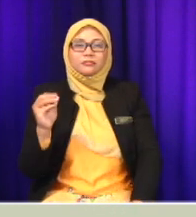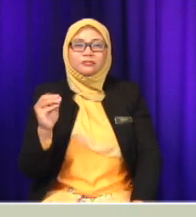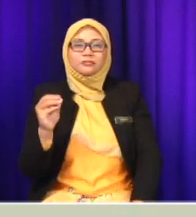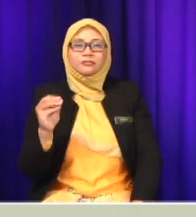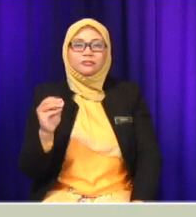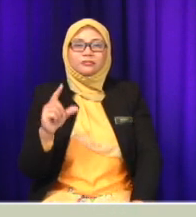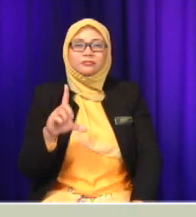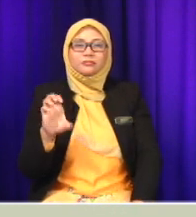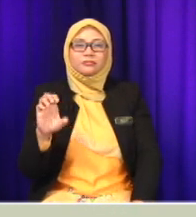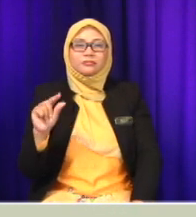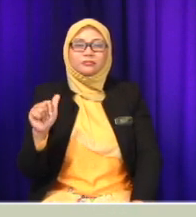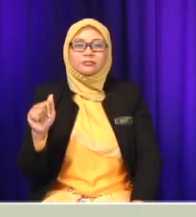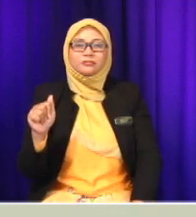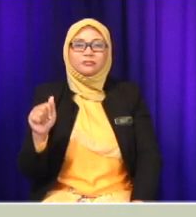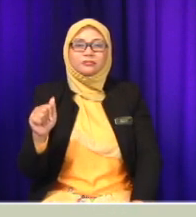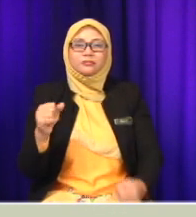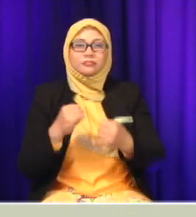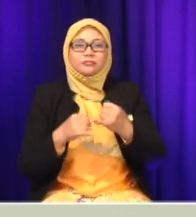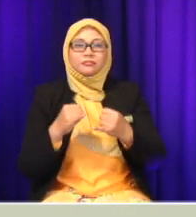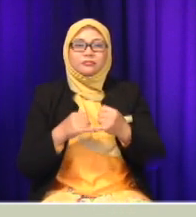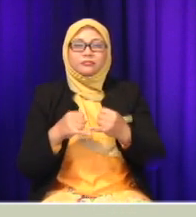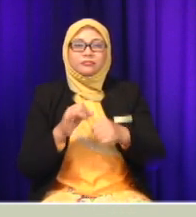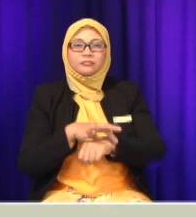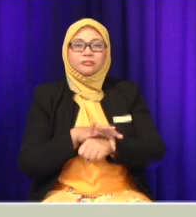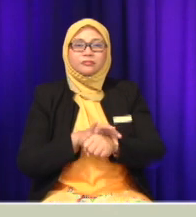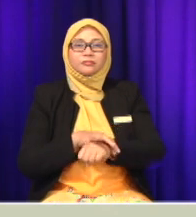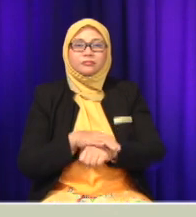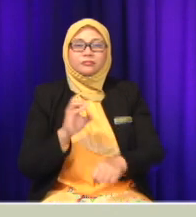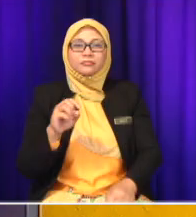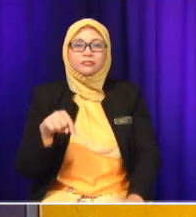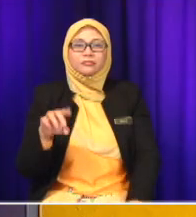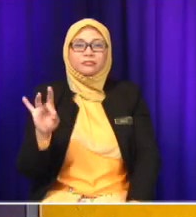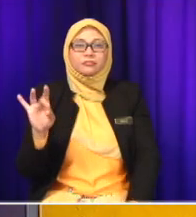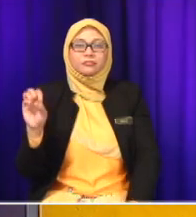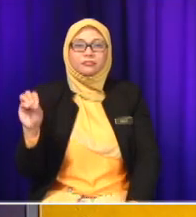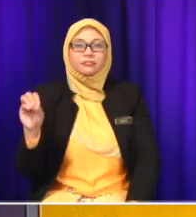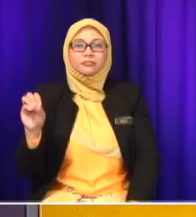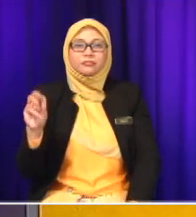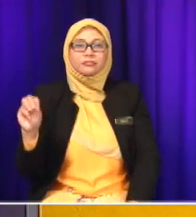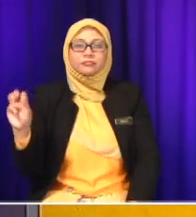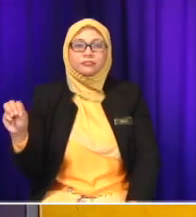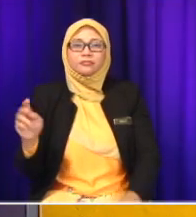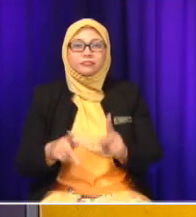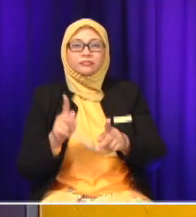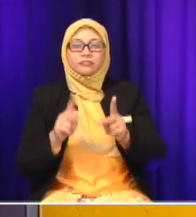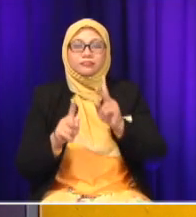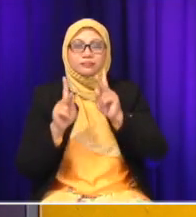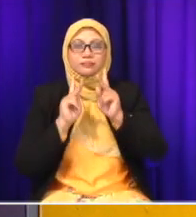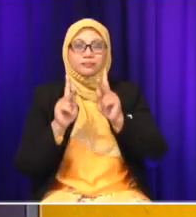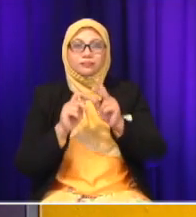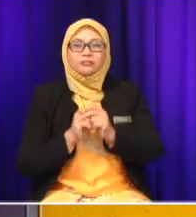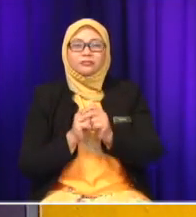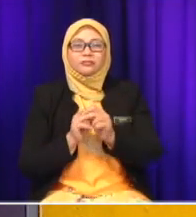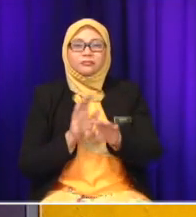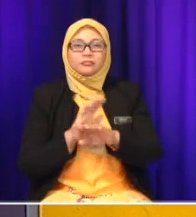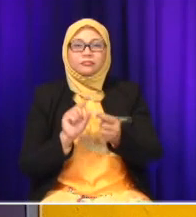kelegaan hujung gelang pengikis 0.80 mm okey jadi agak-agak sekirnya kalaulah kata kita